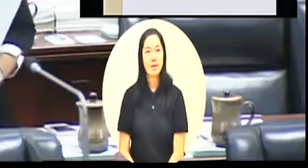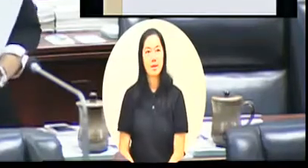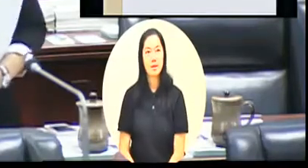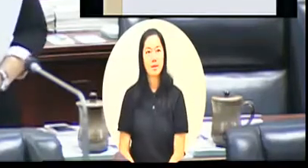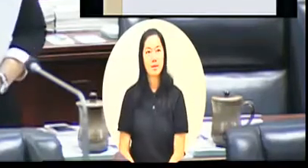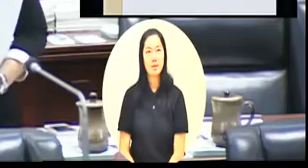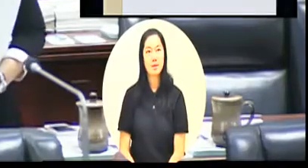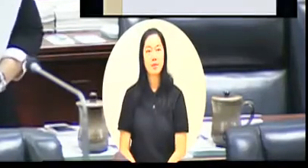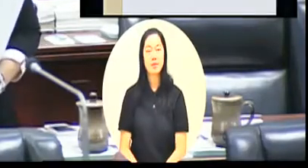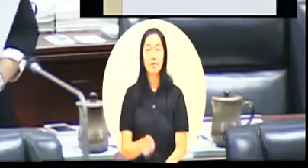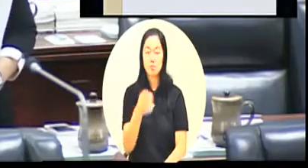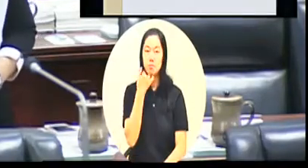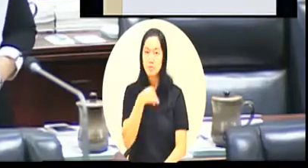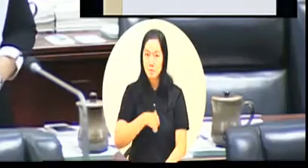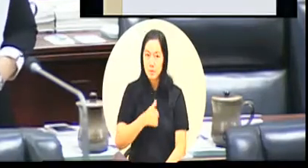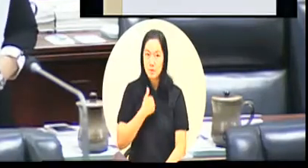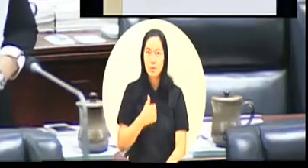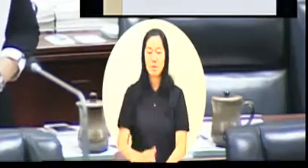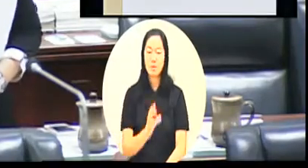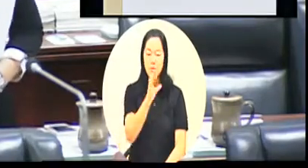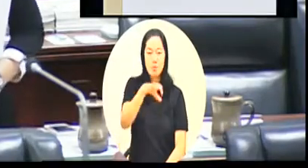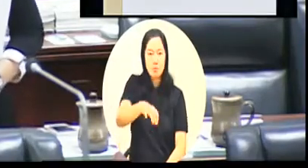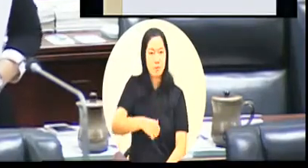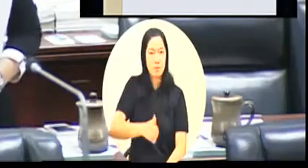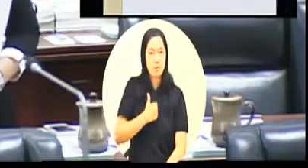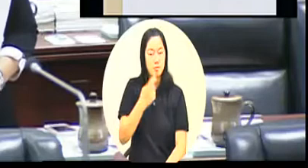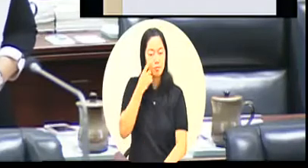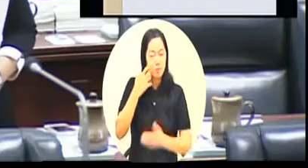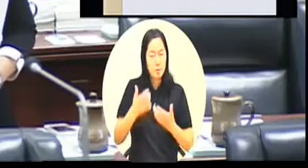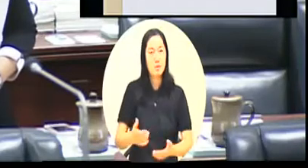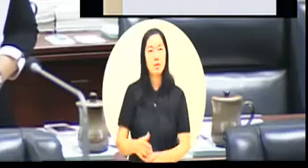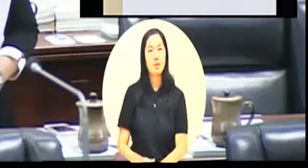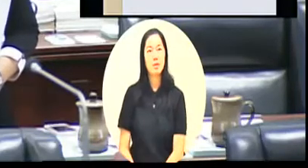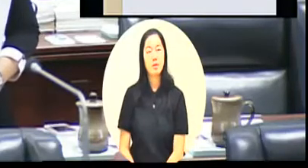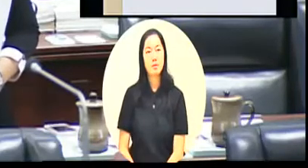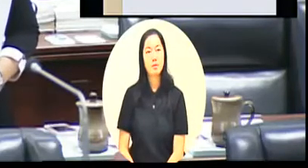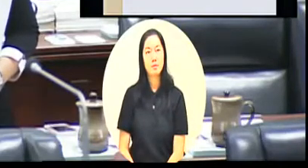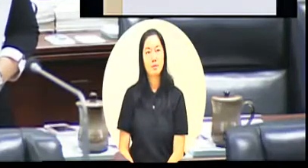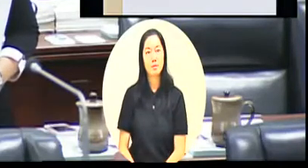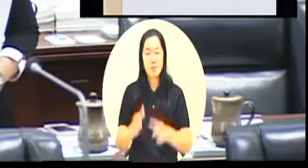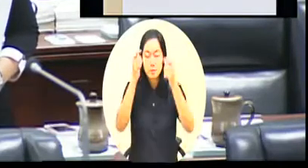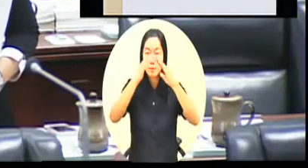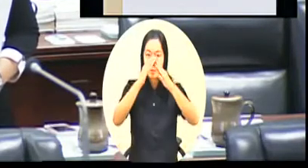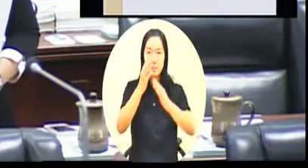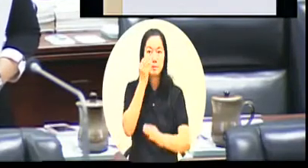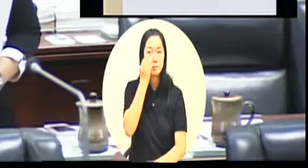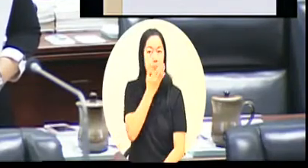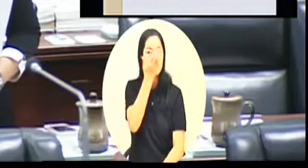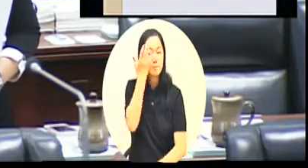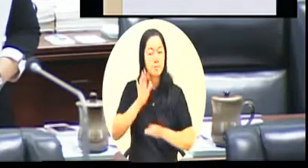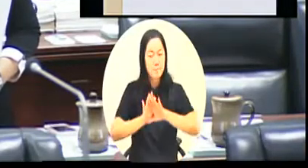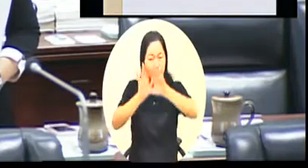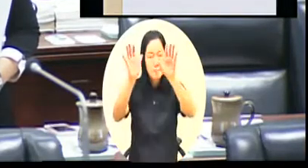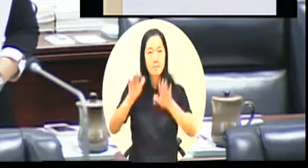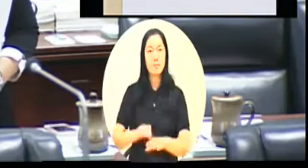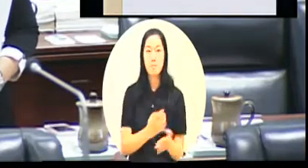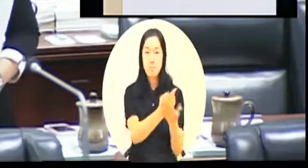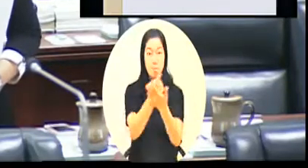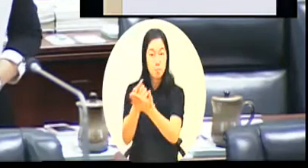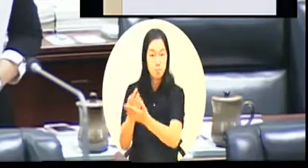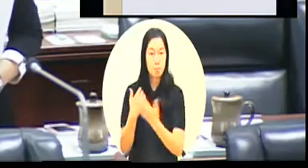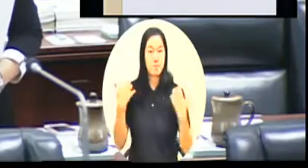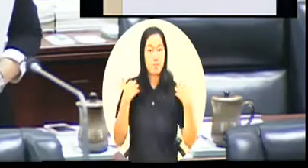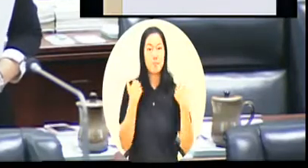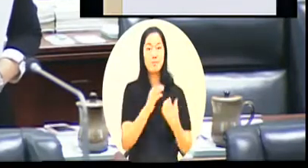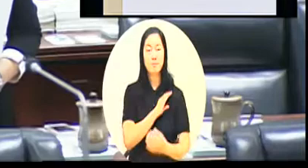我想洗手间真的很重要，我还是强化，好，强化我们洗手间，我们高雄市的观光的发展，大家都有责